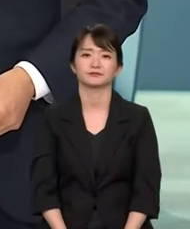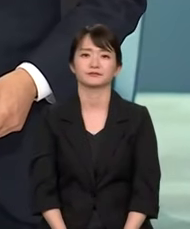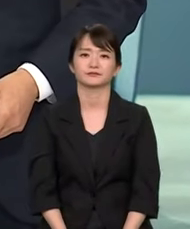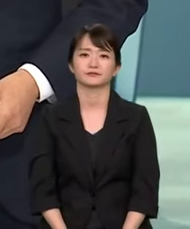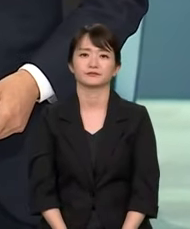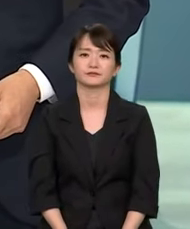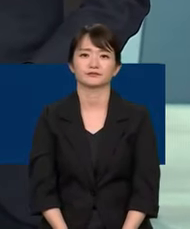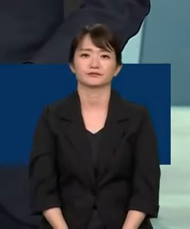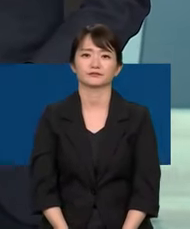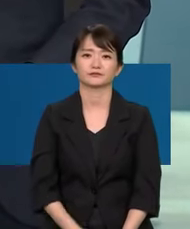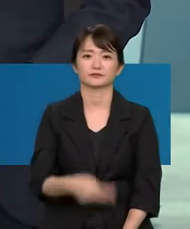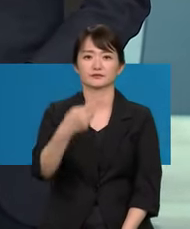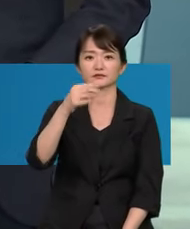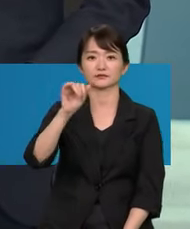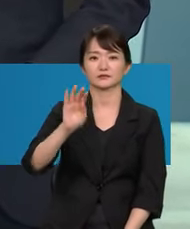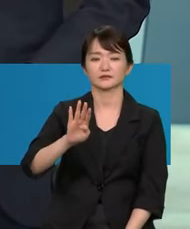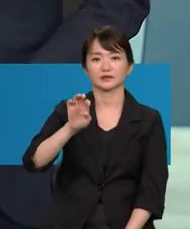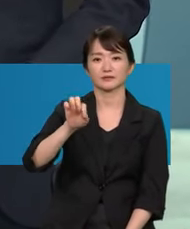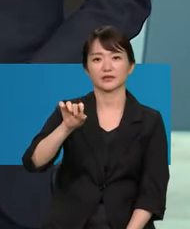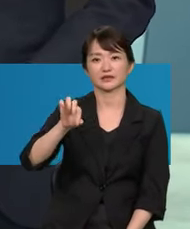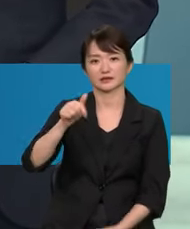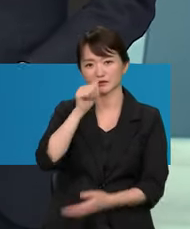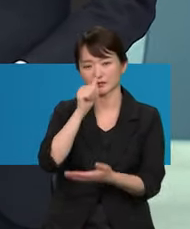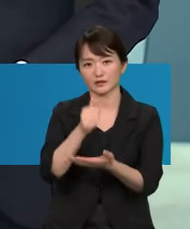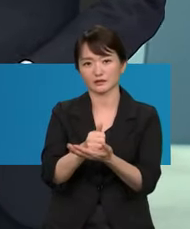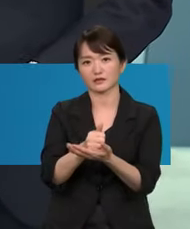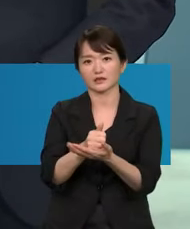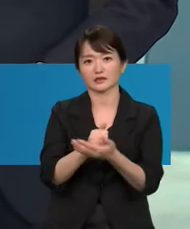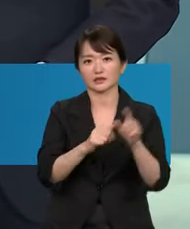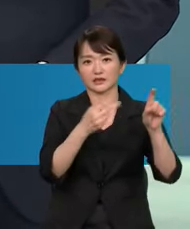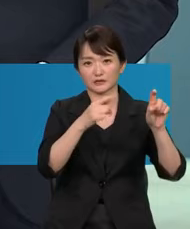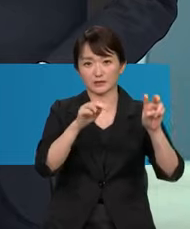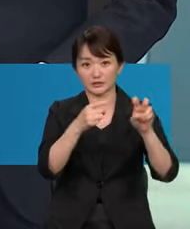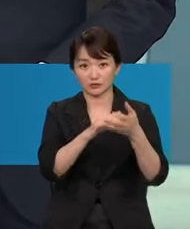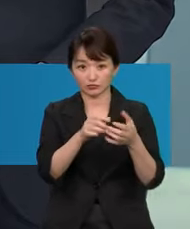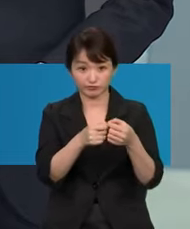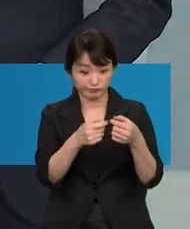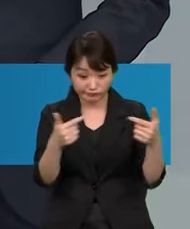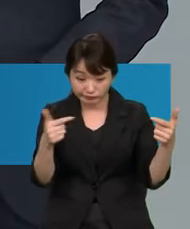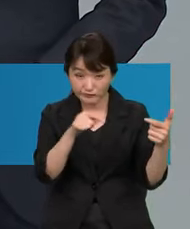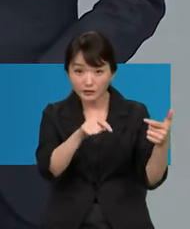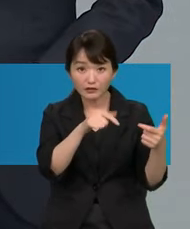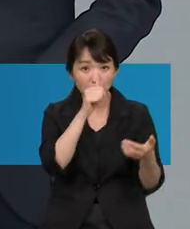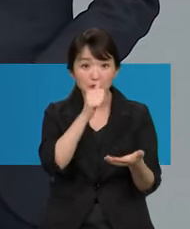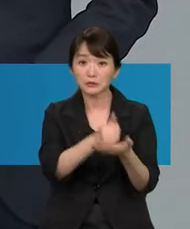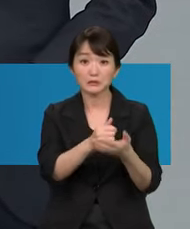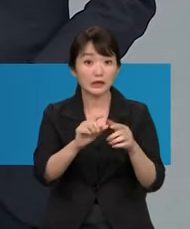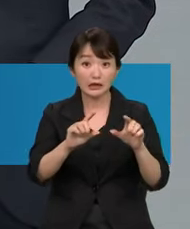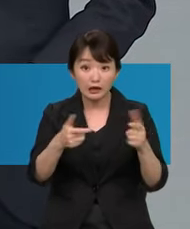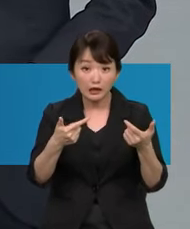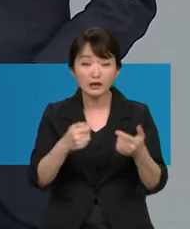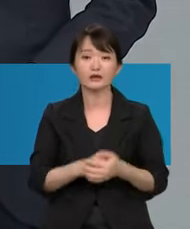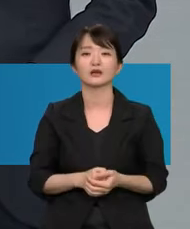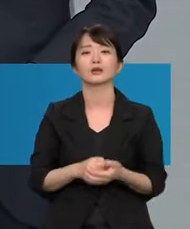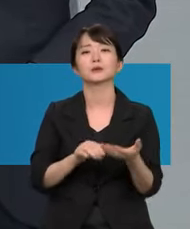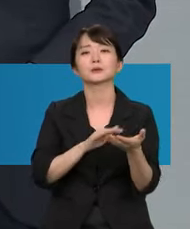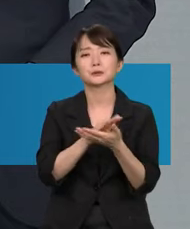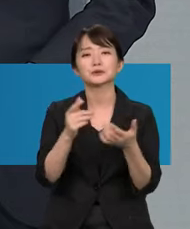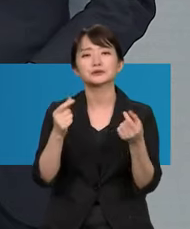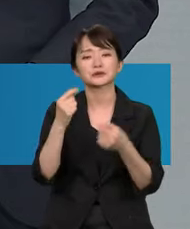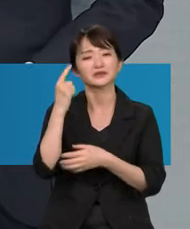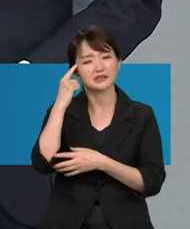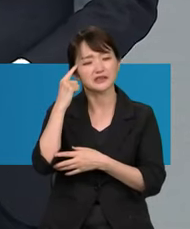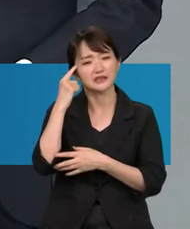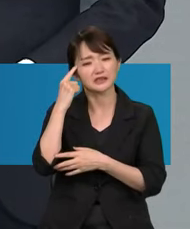이런 디페이 범죄는 10대 20대 사이에 급격히 퍼졌는데 문제는 이걸 범죄가 아니라 하나의 놀이처럼 여기는